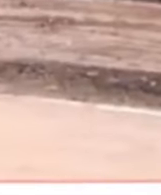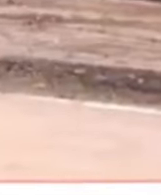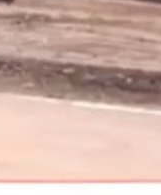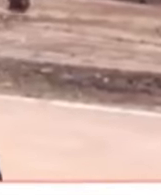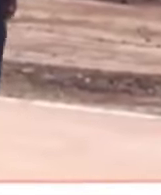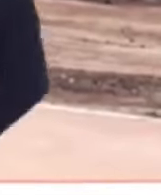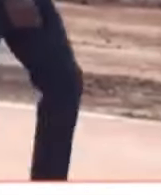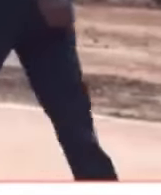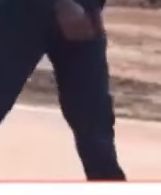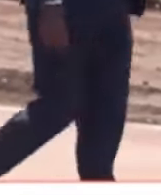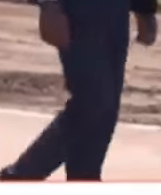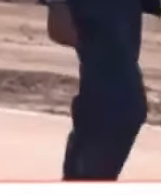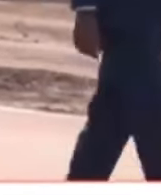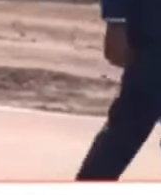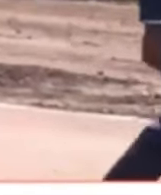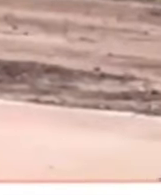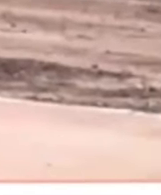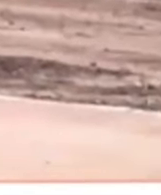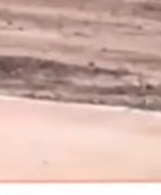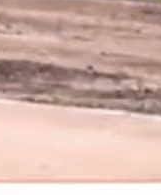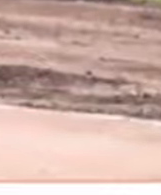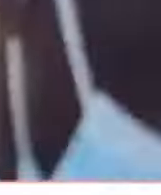2027